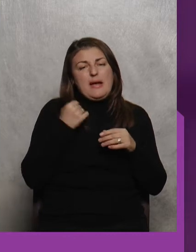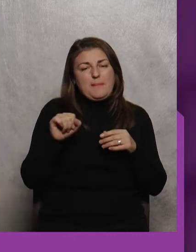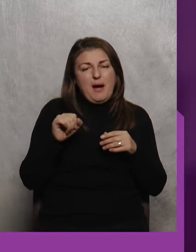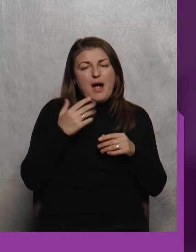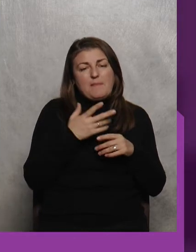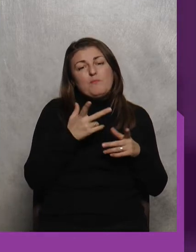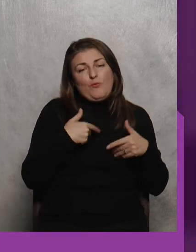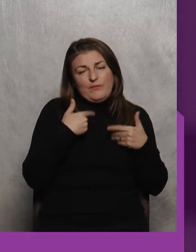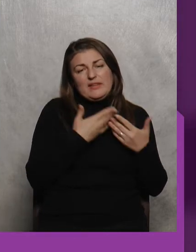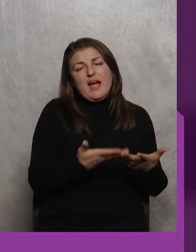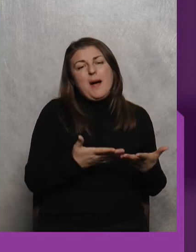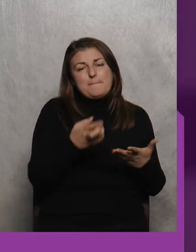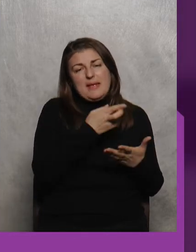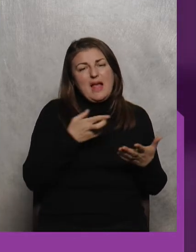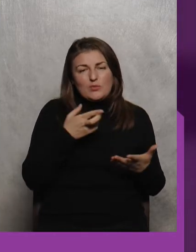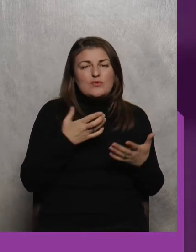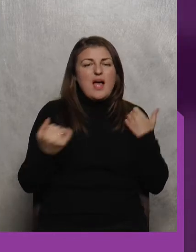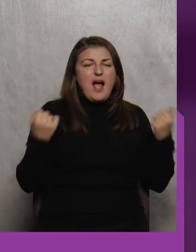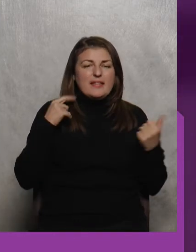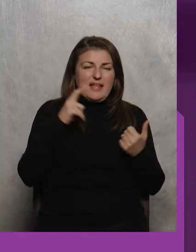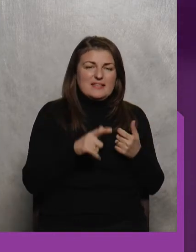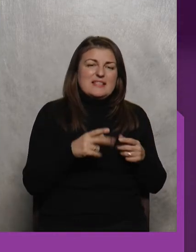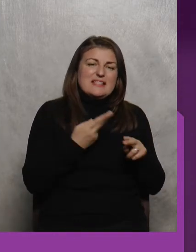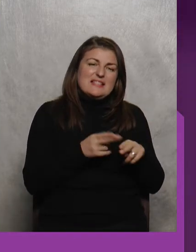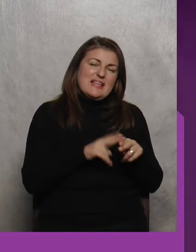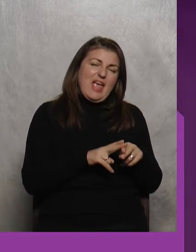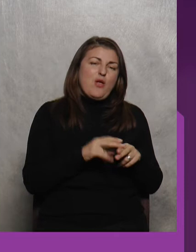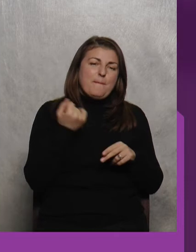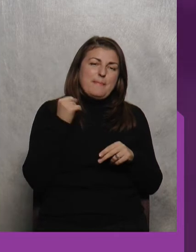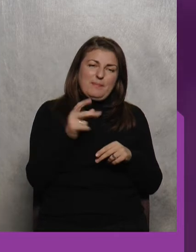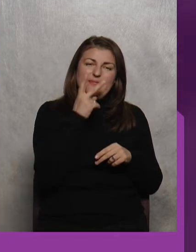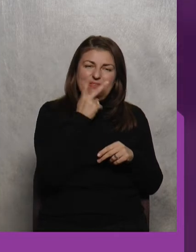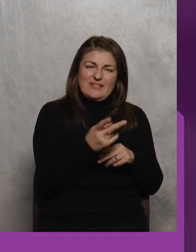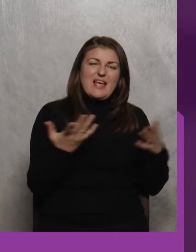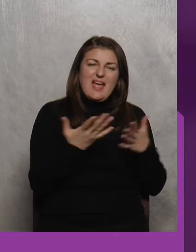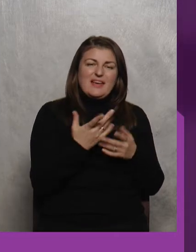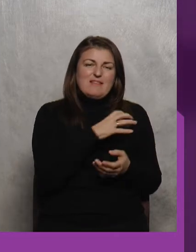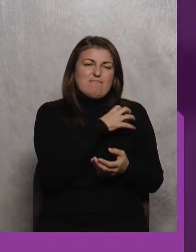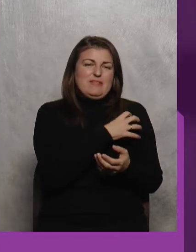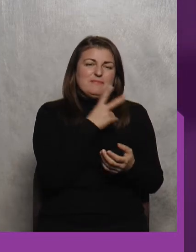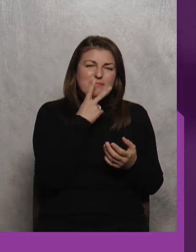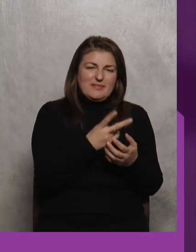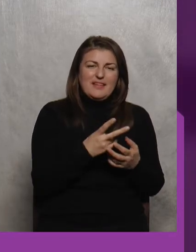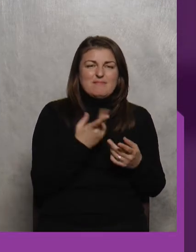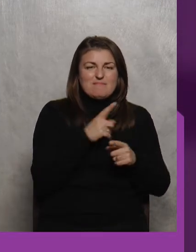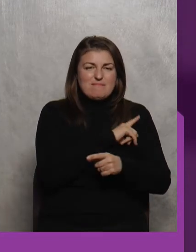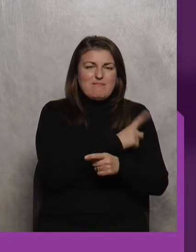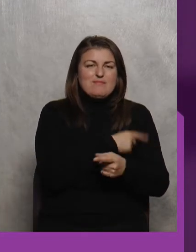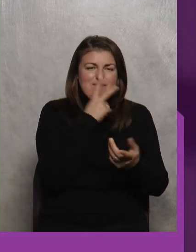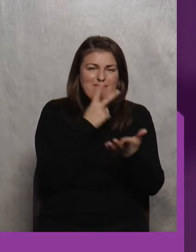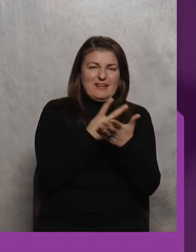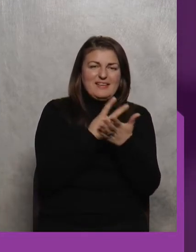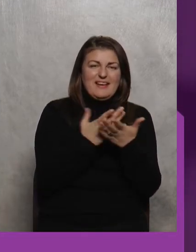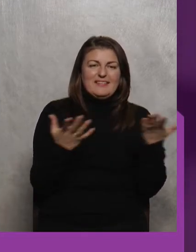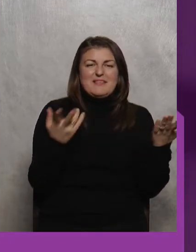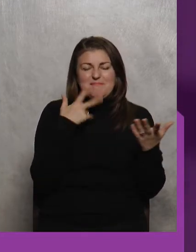Ну, вітаємо білоруського атлета з цією перемогою. Дивіться, який біцеп він нам демонструє.